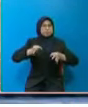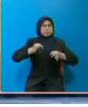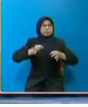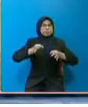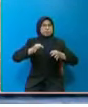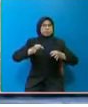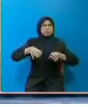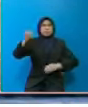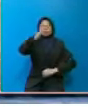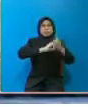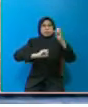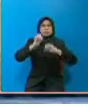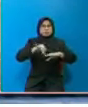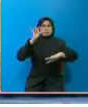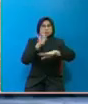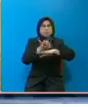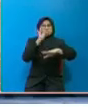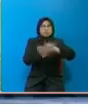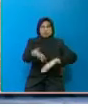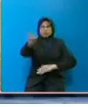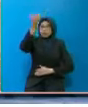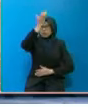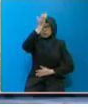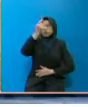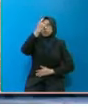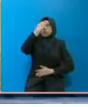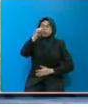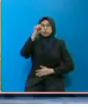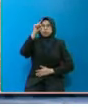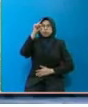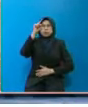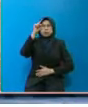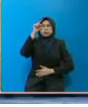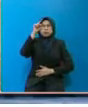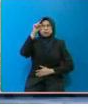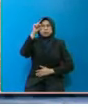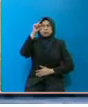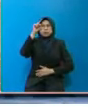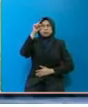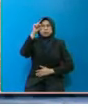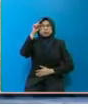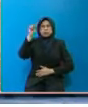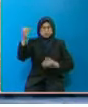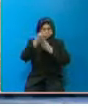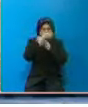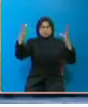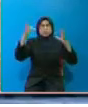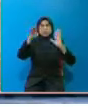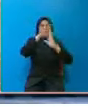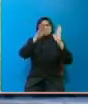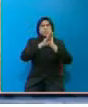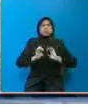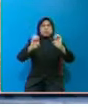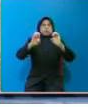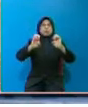tidak akan menasehatkan yang dituduh Agung untuk menang untuk mengisyaratkan proklamasi darurat